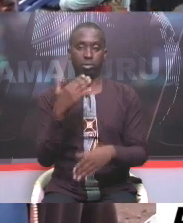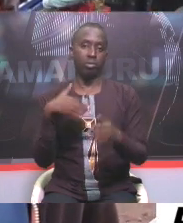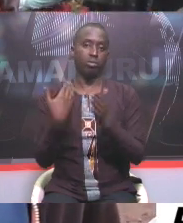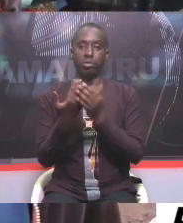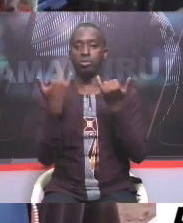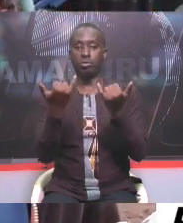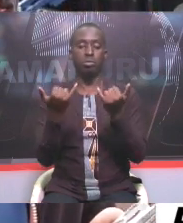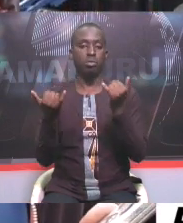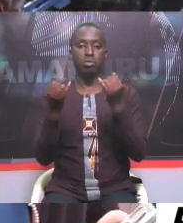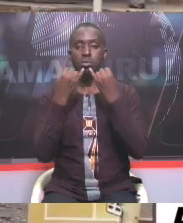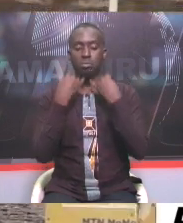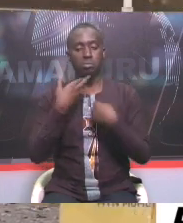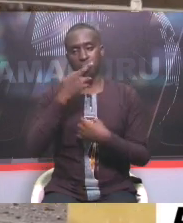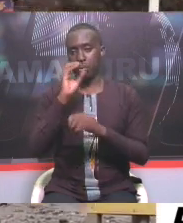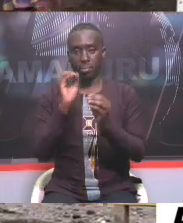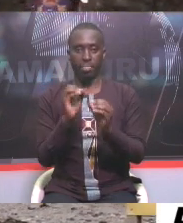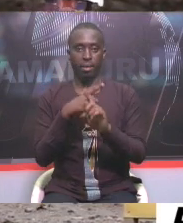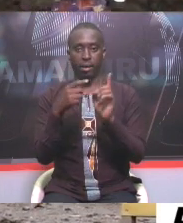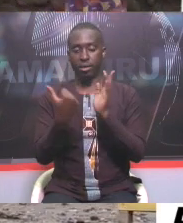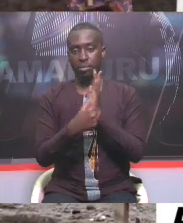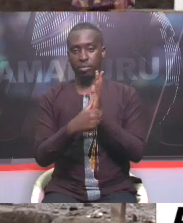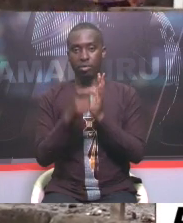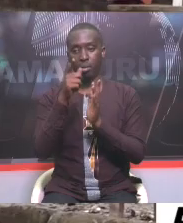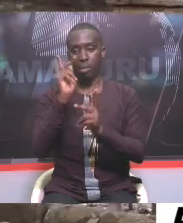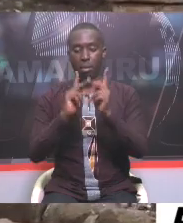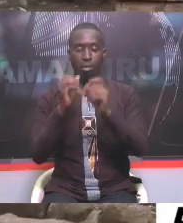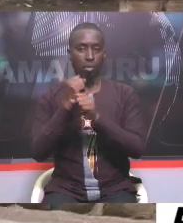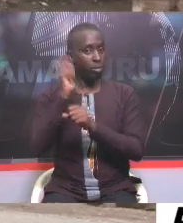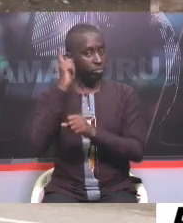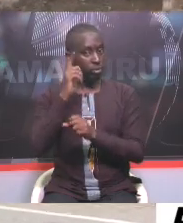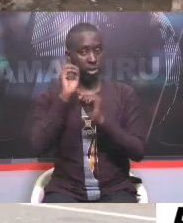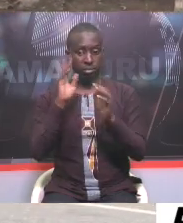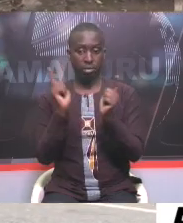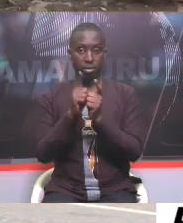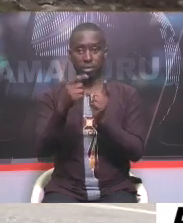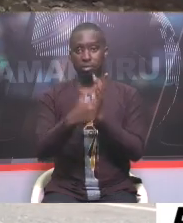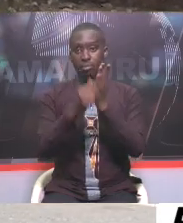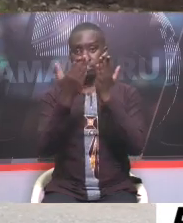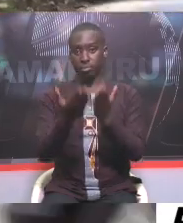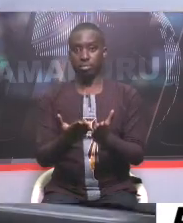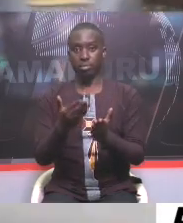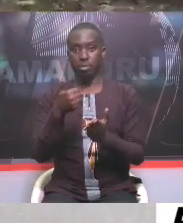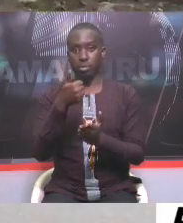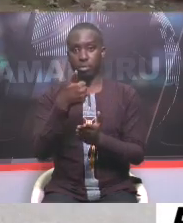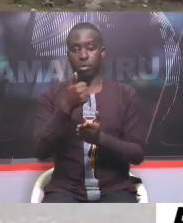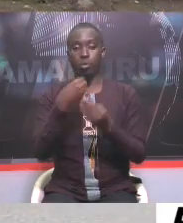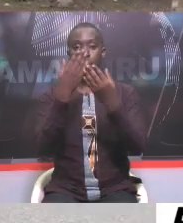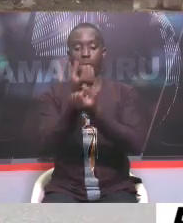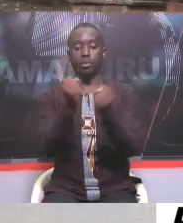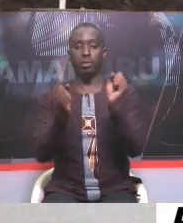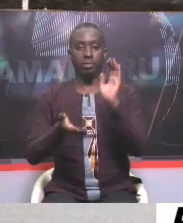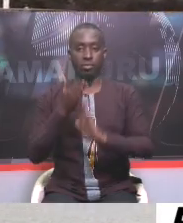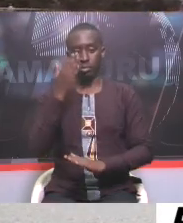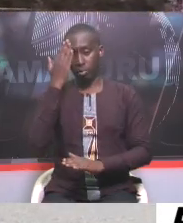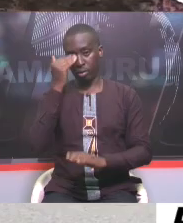na n'ubu ndakindu banzubije ikibazo aba agenti ngo nuko iyo bahuye n'ikibazo nk'iki waburu wabaho ubutabazi bwihuse